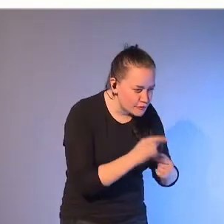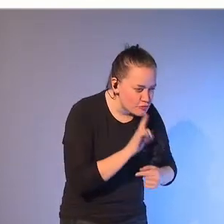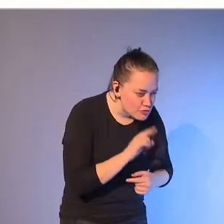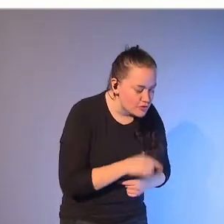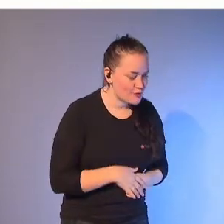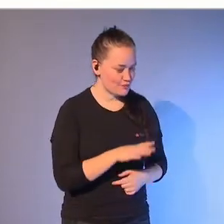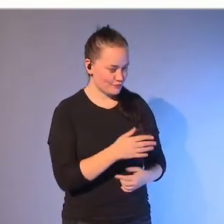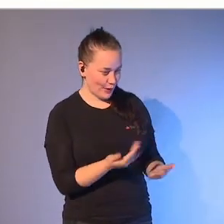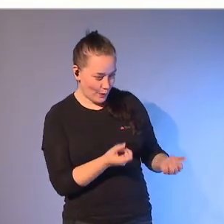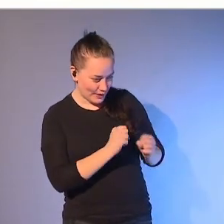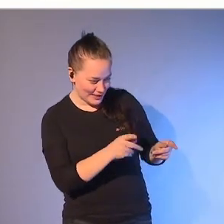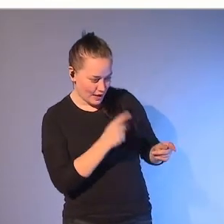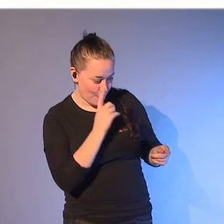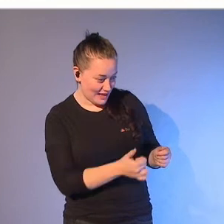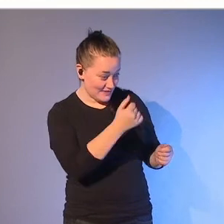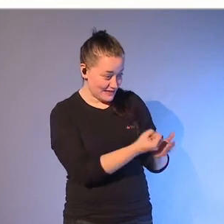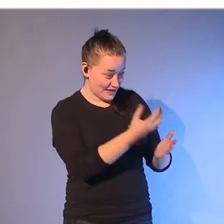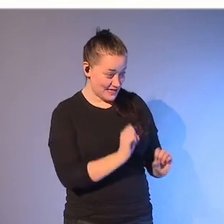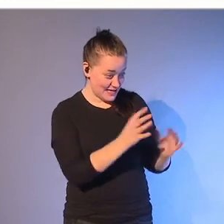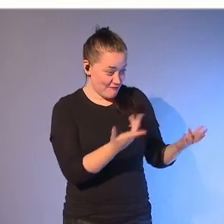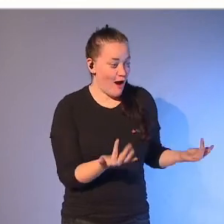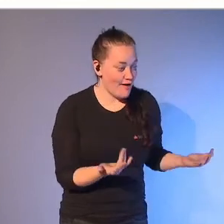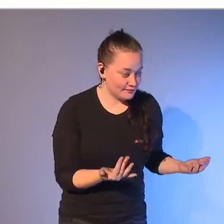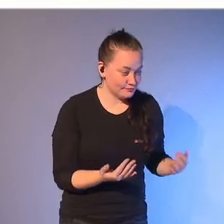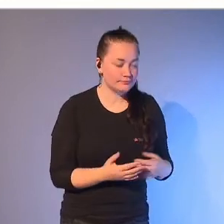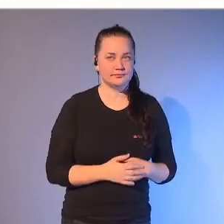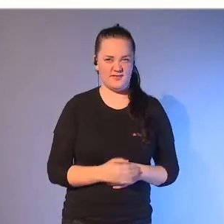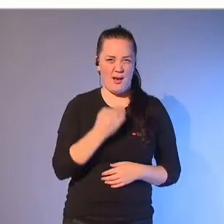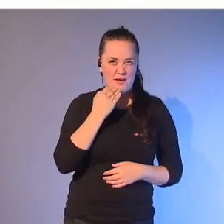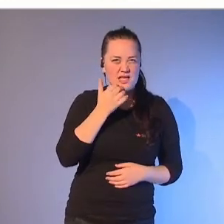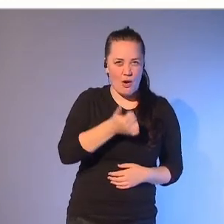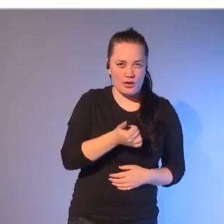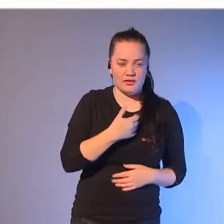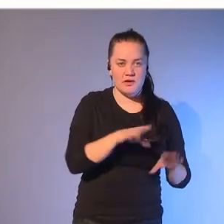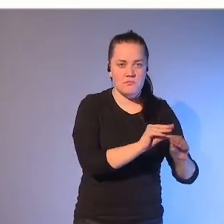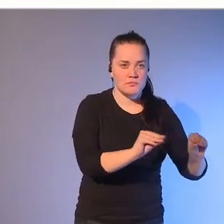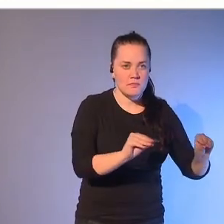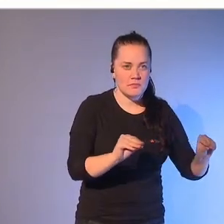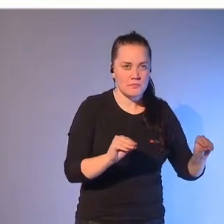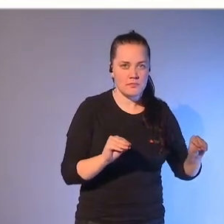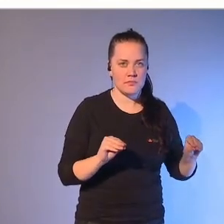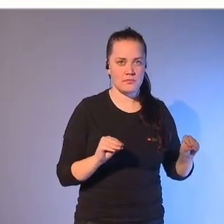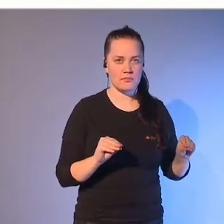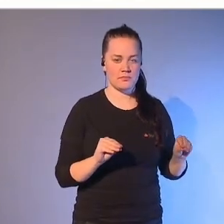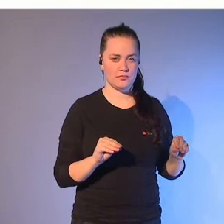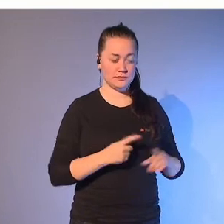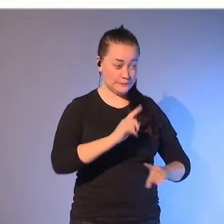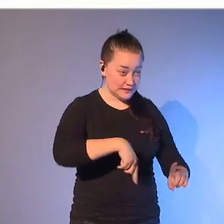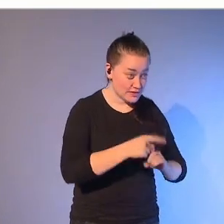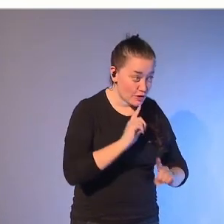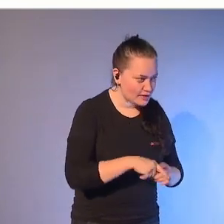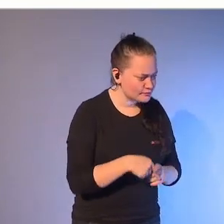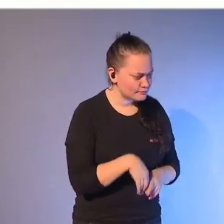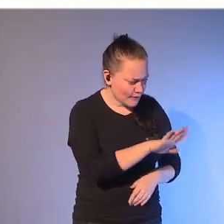spørsmål. Unger, hva er den viktigste verdien i livet? Det var mandag, det var helt stilt, så det var andre plasser, så må jeg gjenta spørsmålet. Unger,